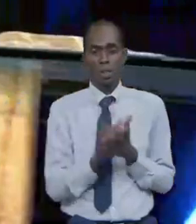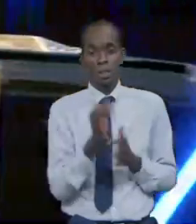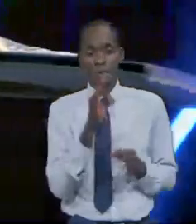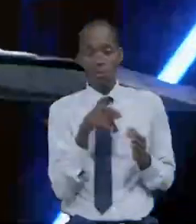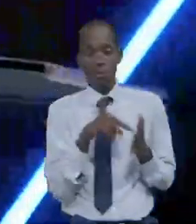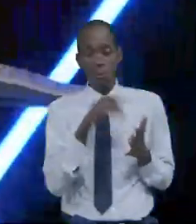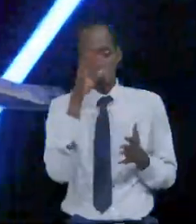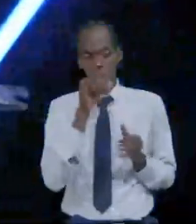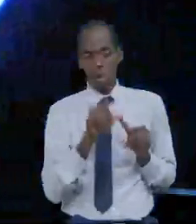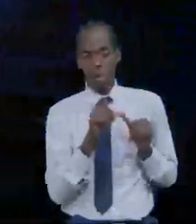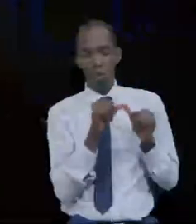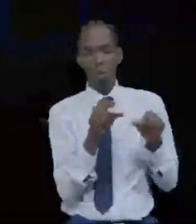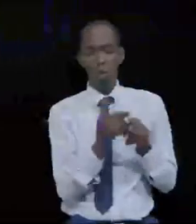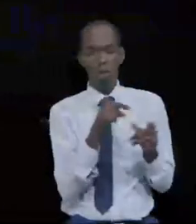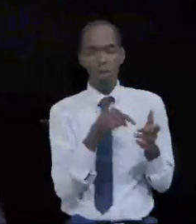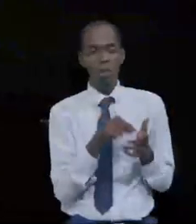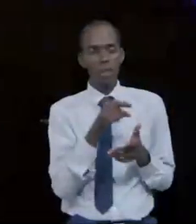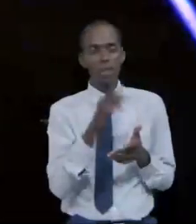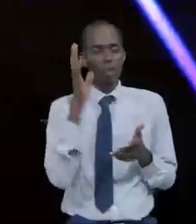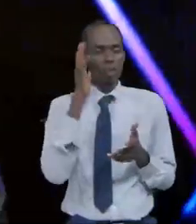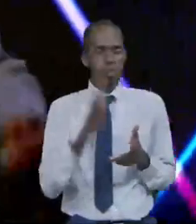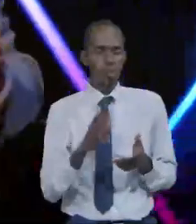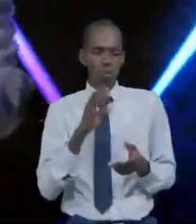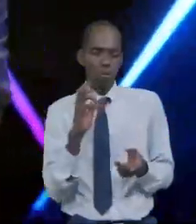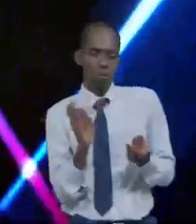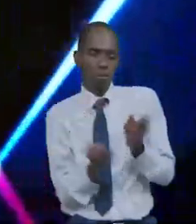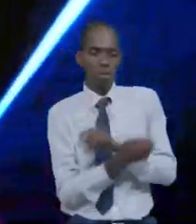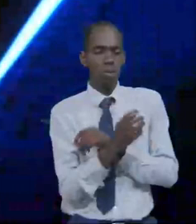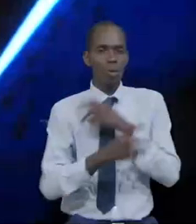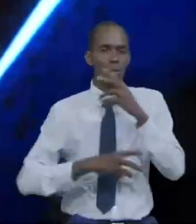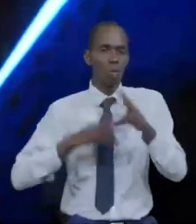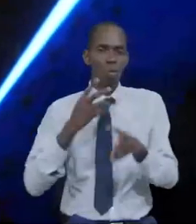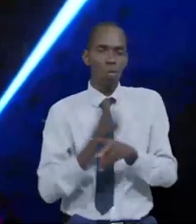homme continue comme ça, il va renverser le monde. En vérité, parce que